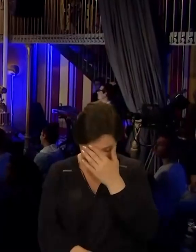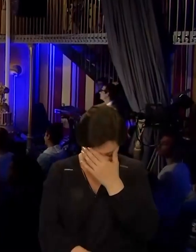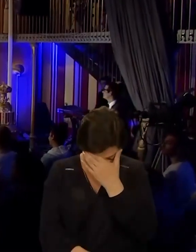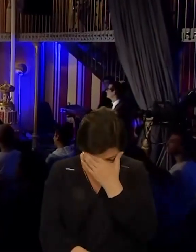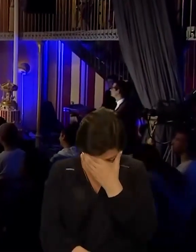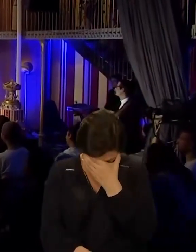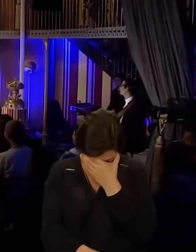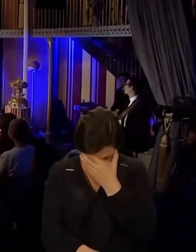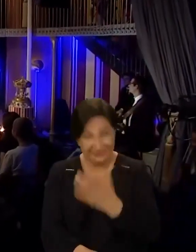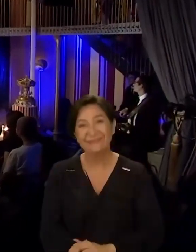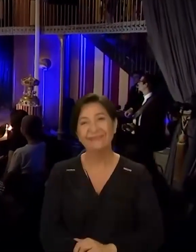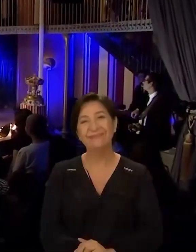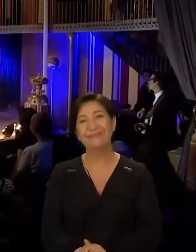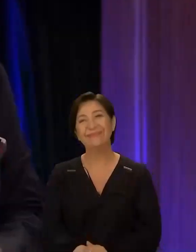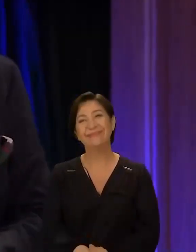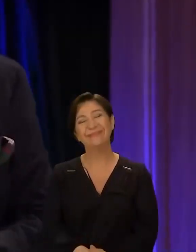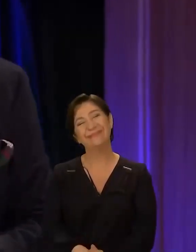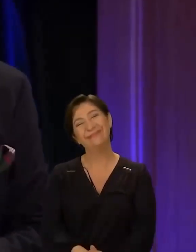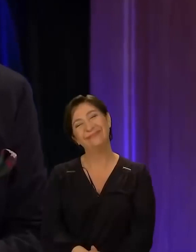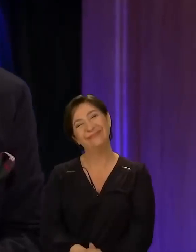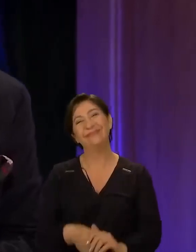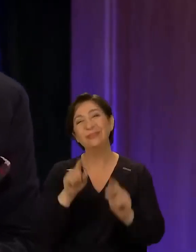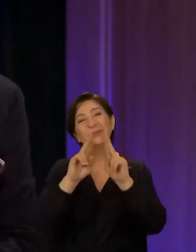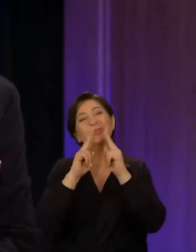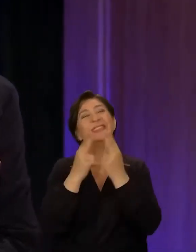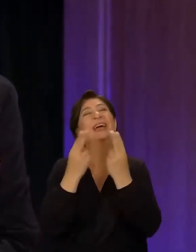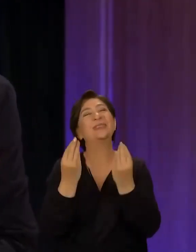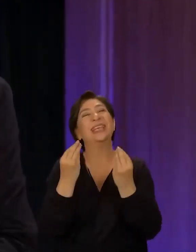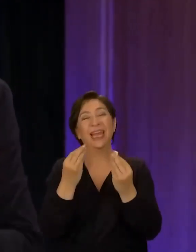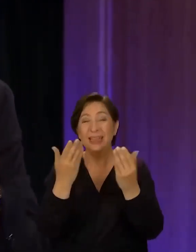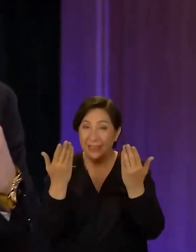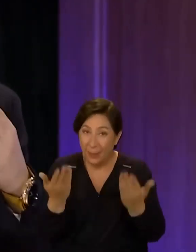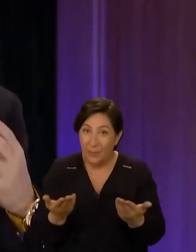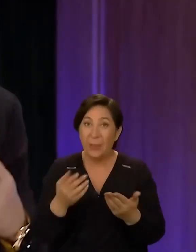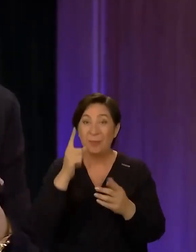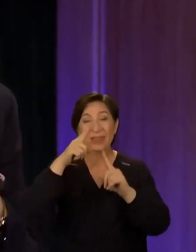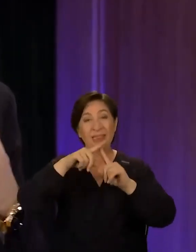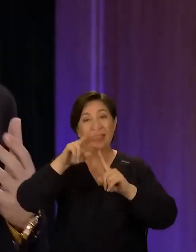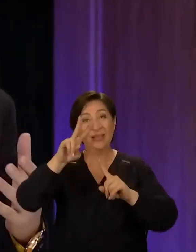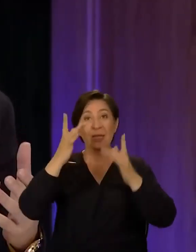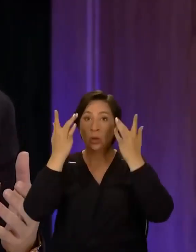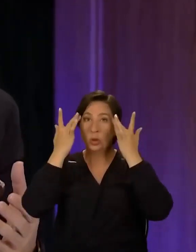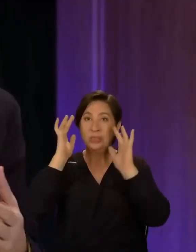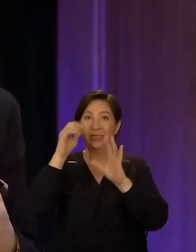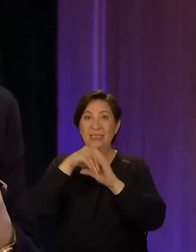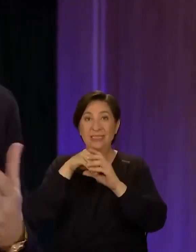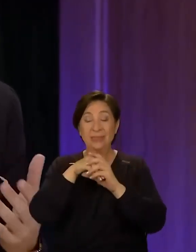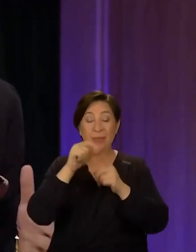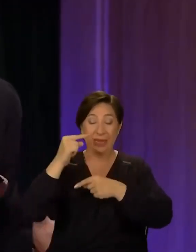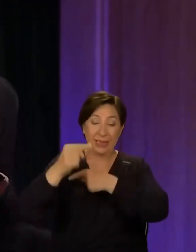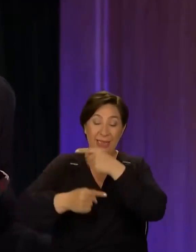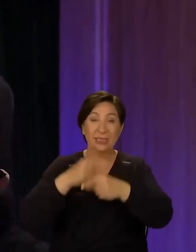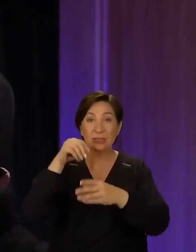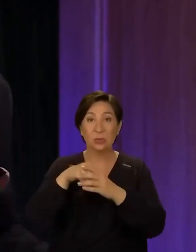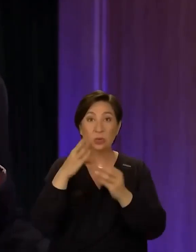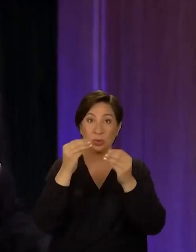Allah Allah. Bu da güzel. Yok artık ya. Bu da dünya güzeli. Şimdi tabii ki bir televizyon kültürü içerisinde, bir